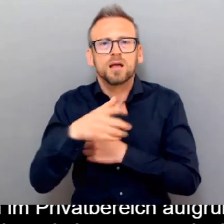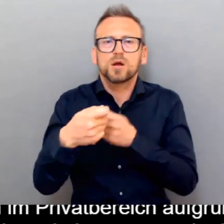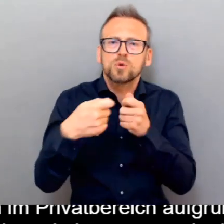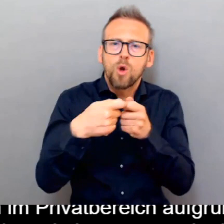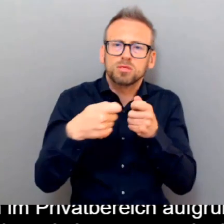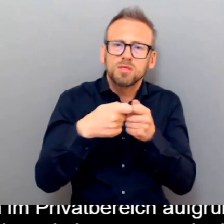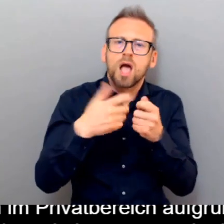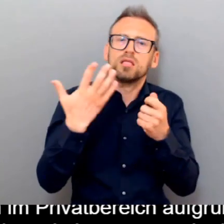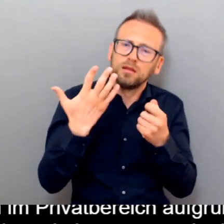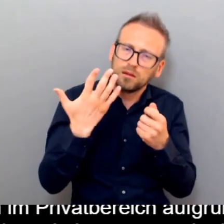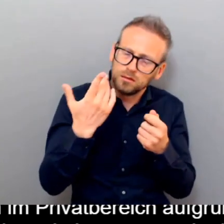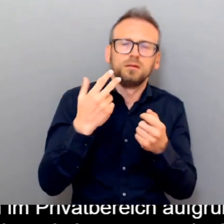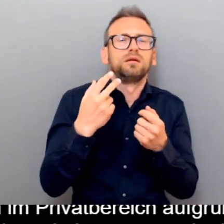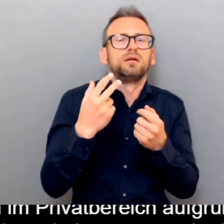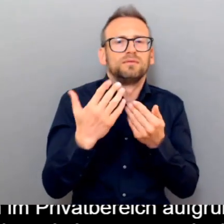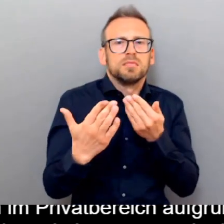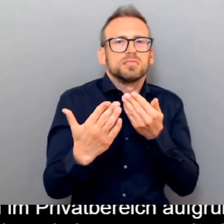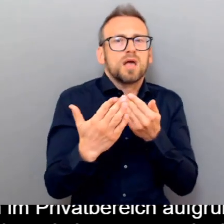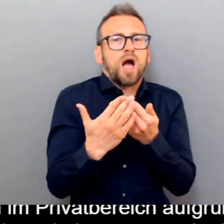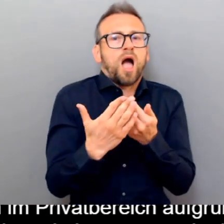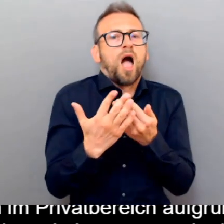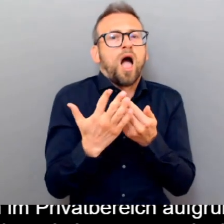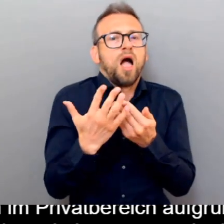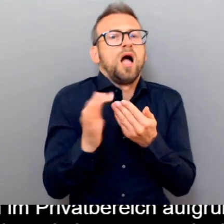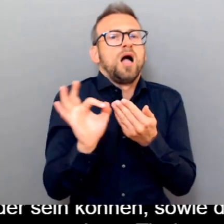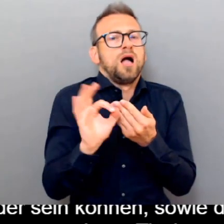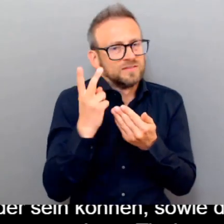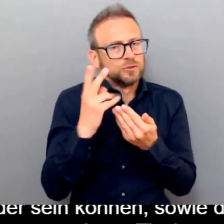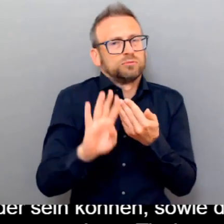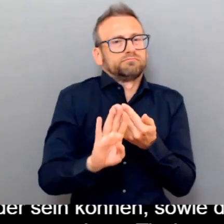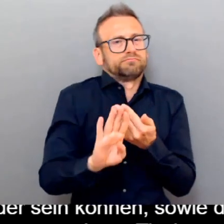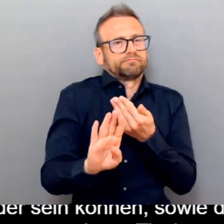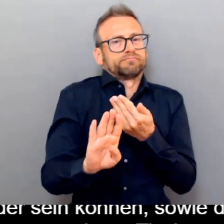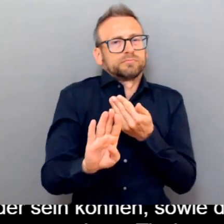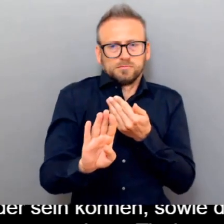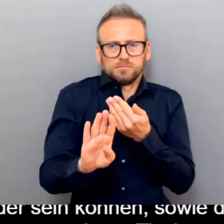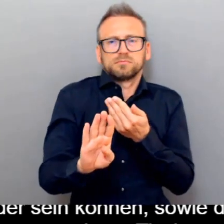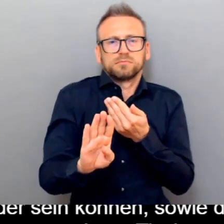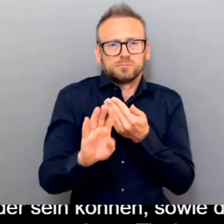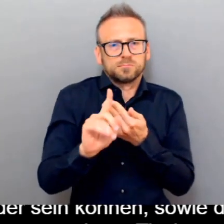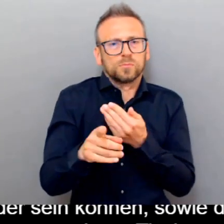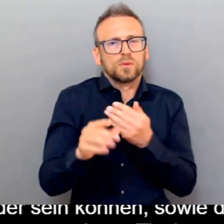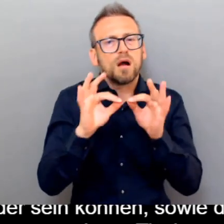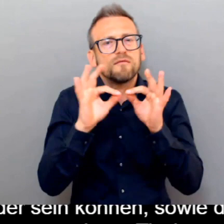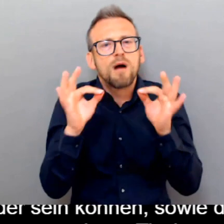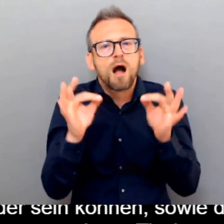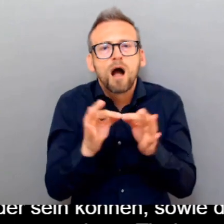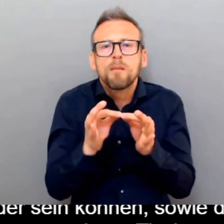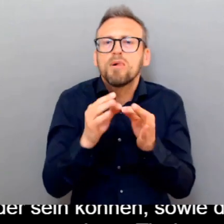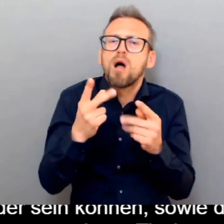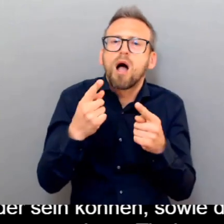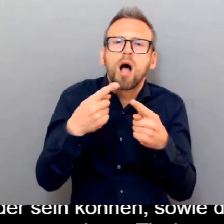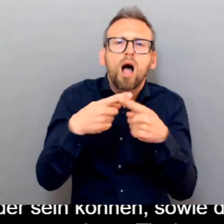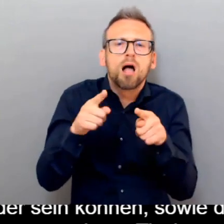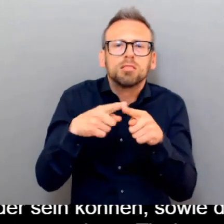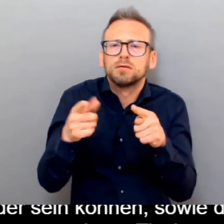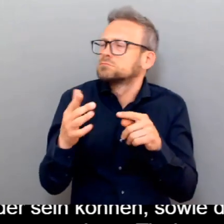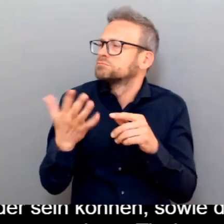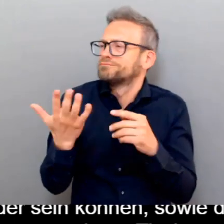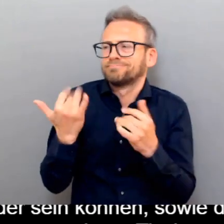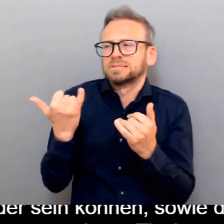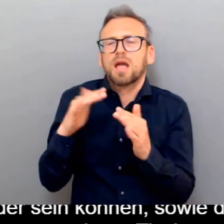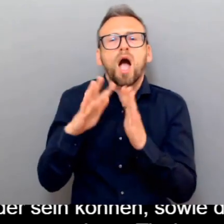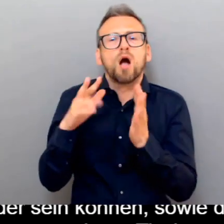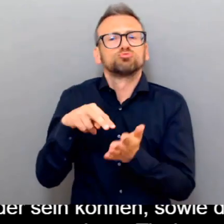für gesamte Bewegung im Lokal, auch für das Servicepersonal immer Mund-Nasen-Schutz. Auch in der Küche,